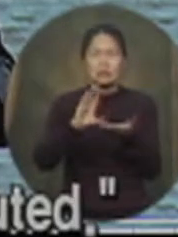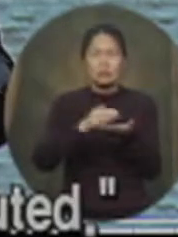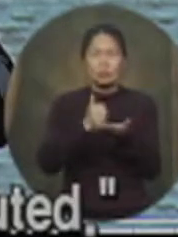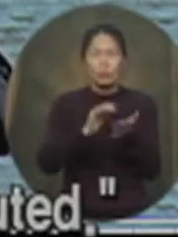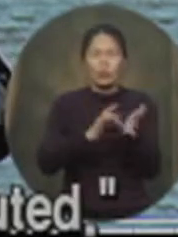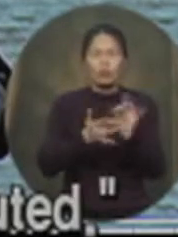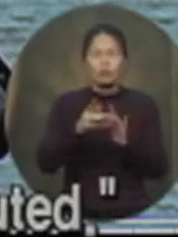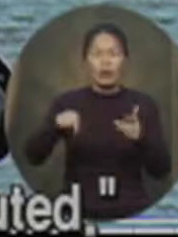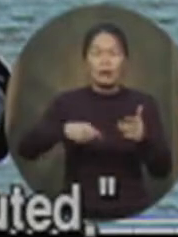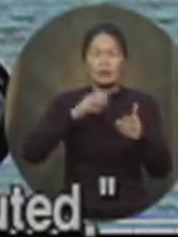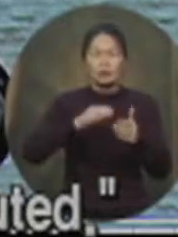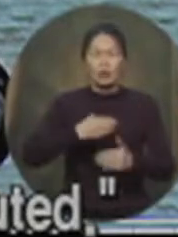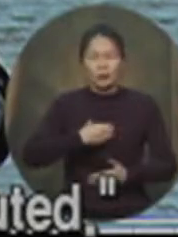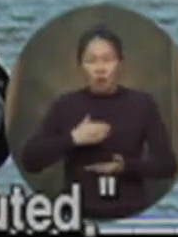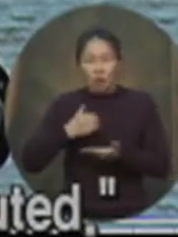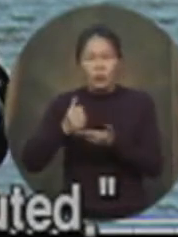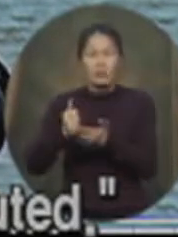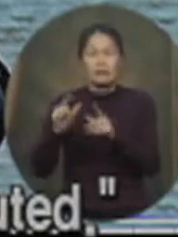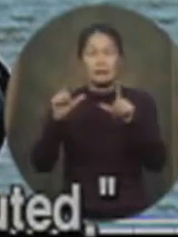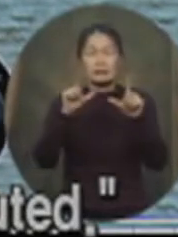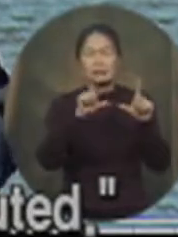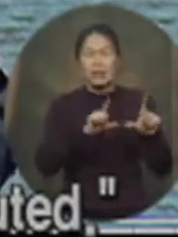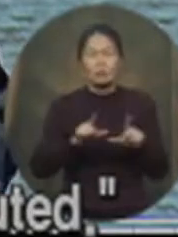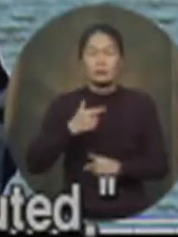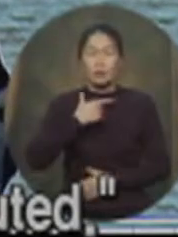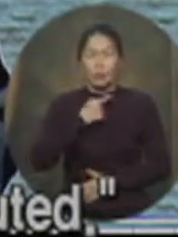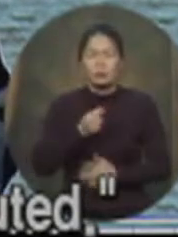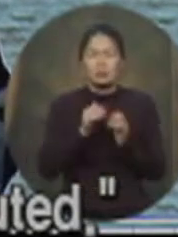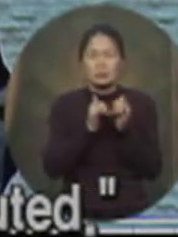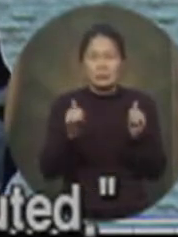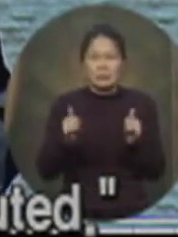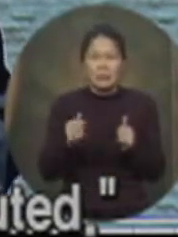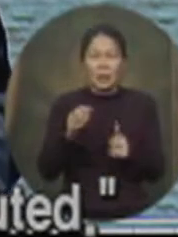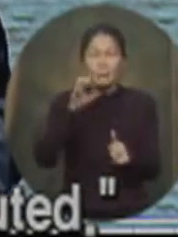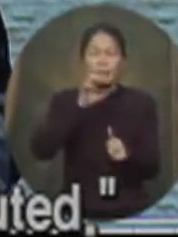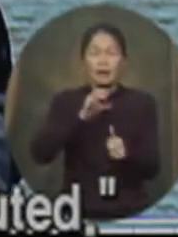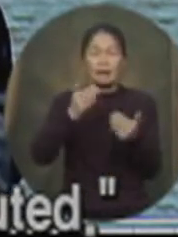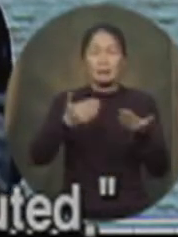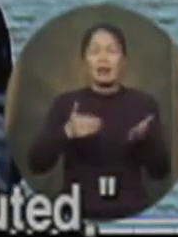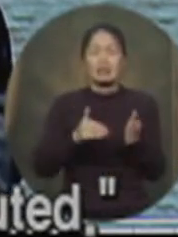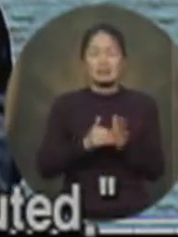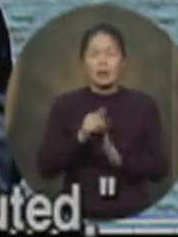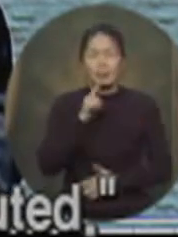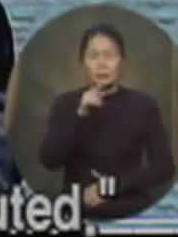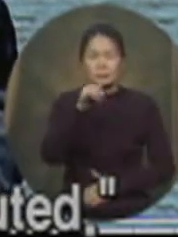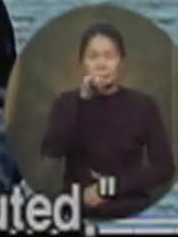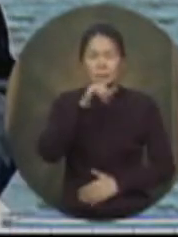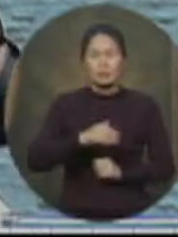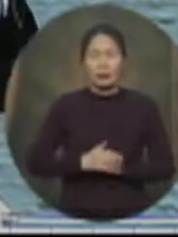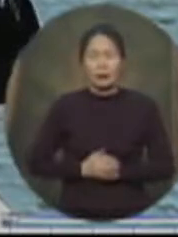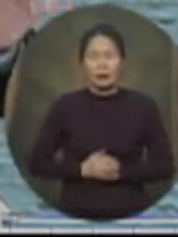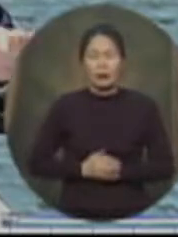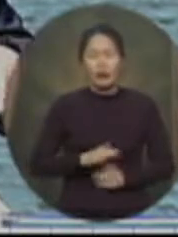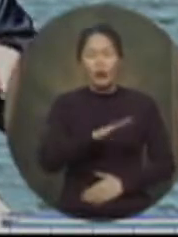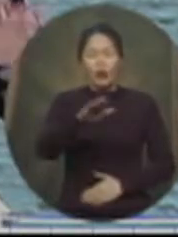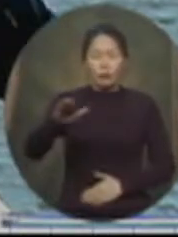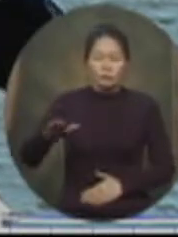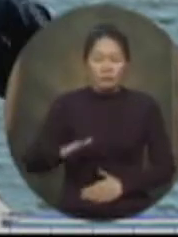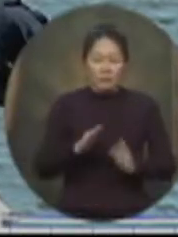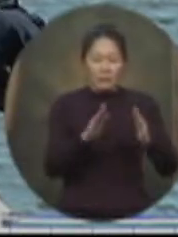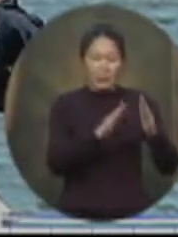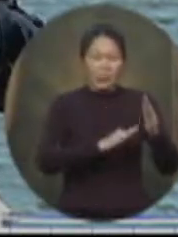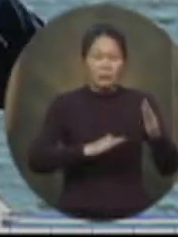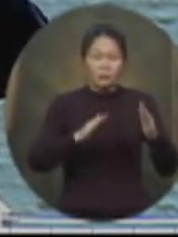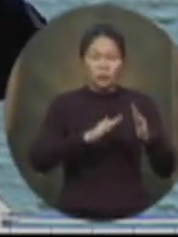살고자 하는 자는 박해를 받으리라 그렇게 말씀하셨습니다 그러니까 여러분이 가정에서 든지